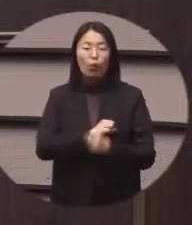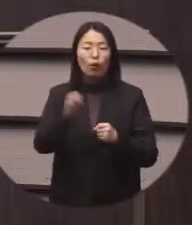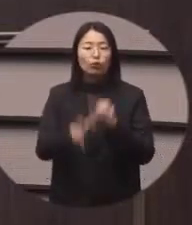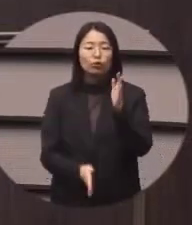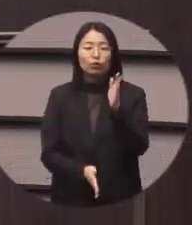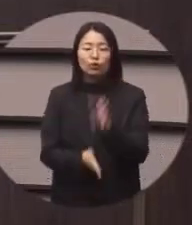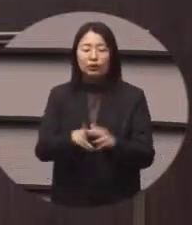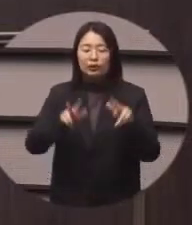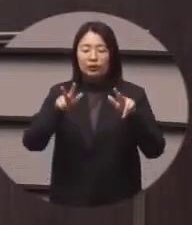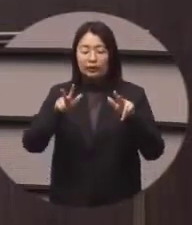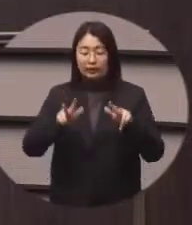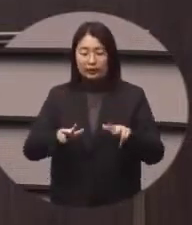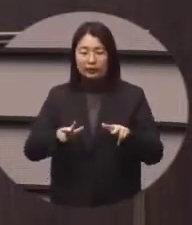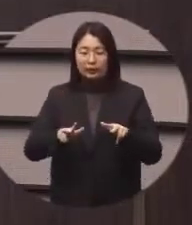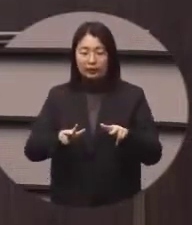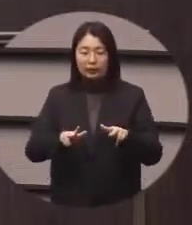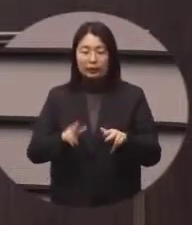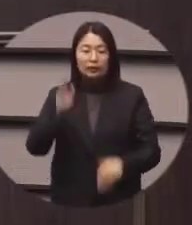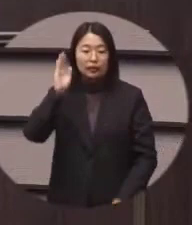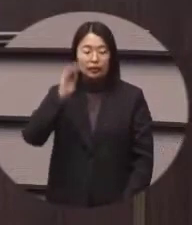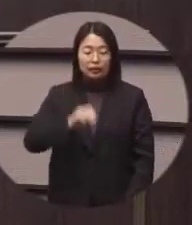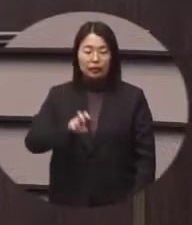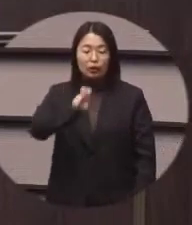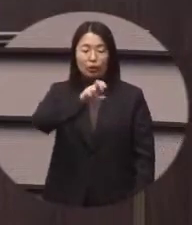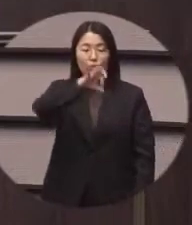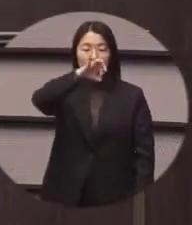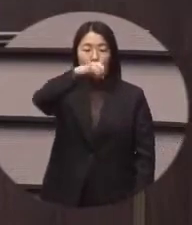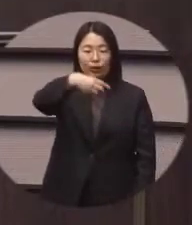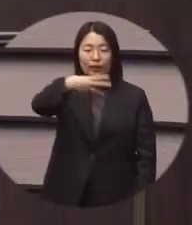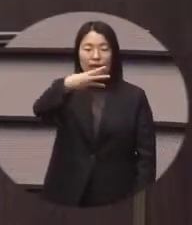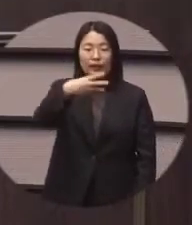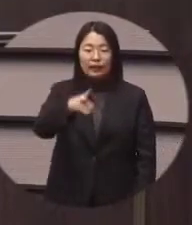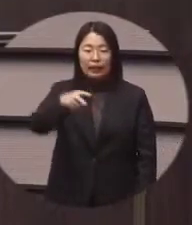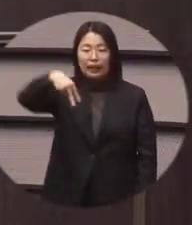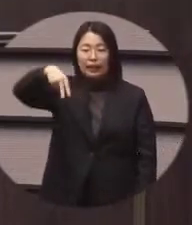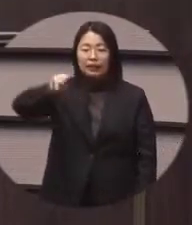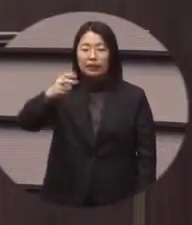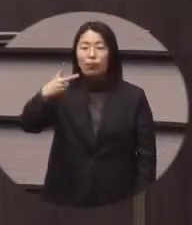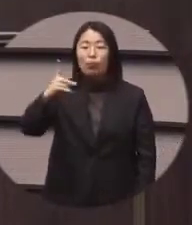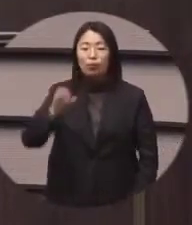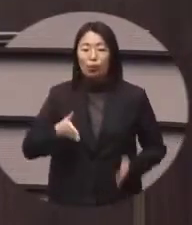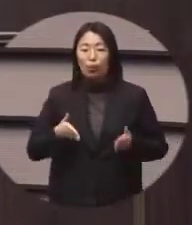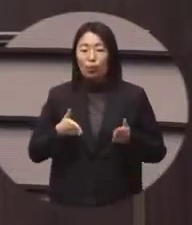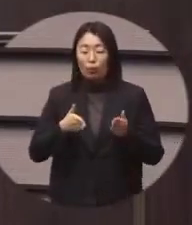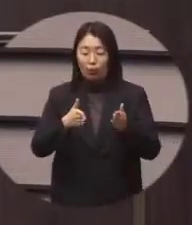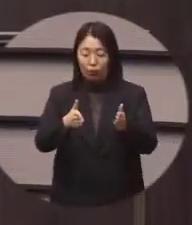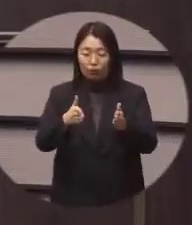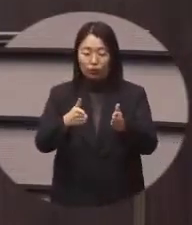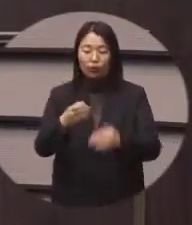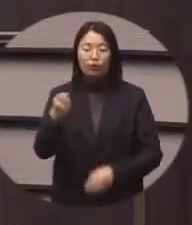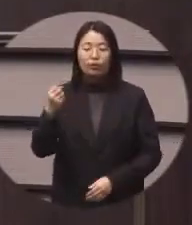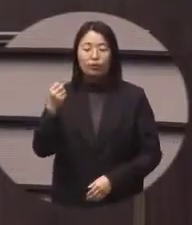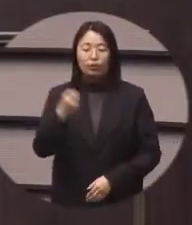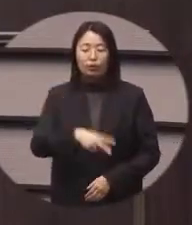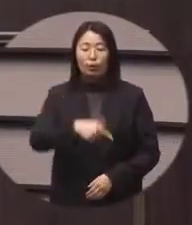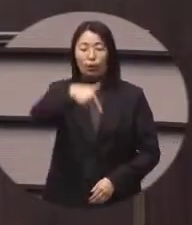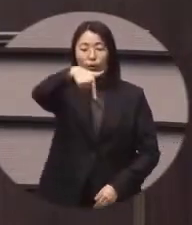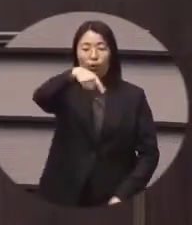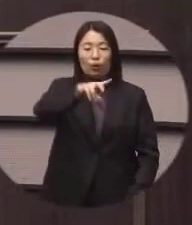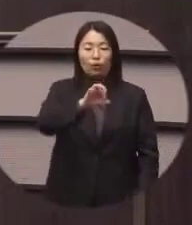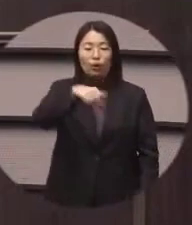광주시는 현재 신청 중인 위례 3동선이 대상 사업 선정과 사전 타당성 조사 중인 경강선